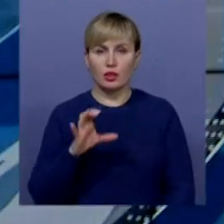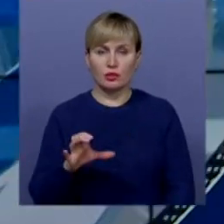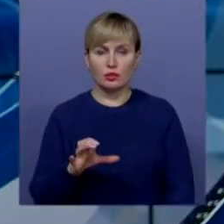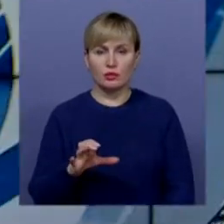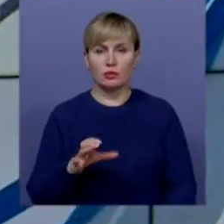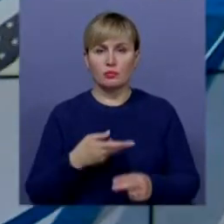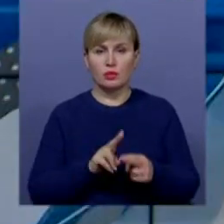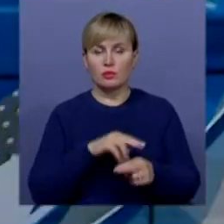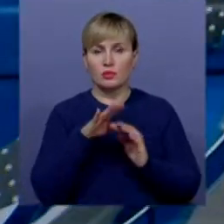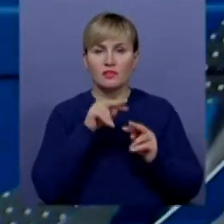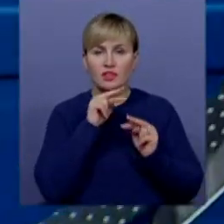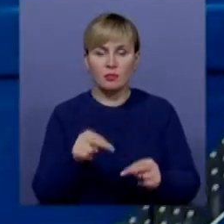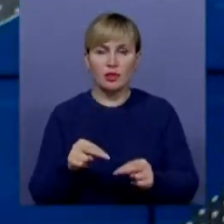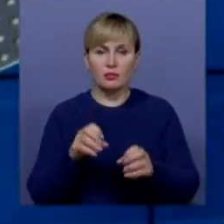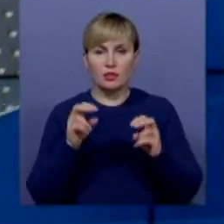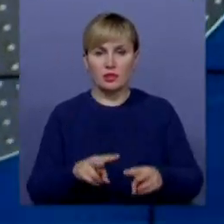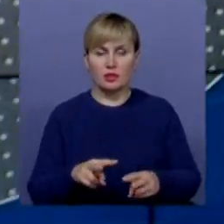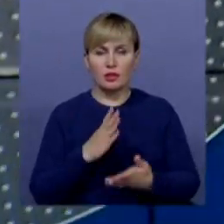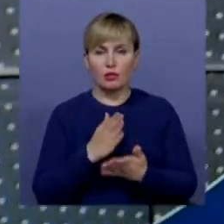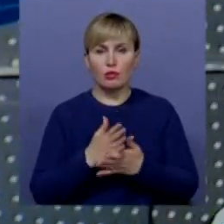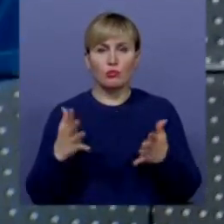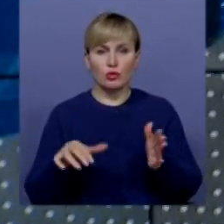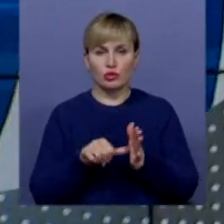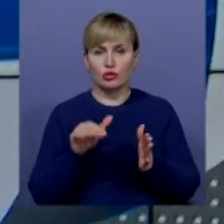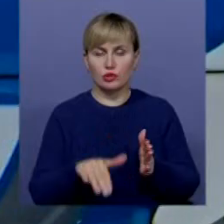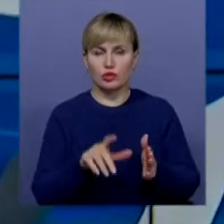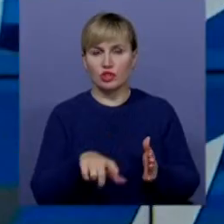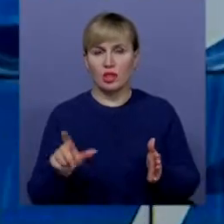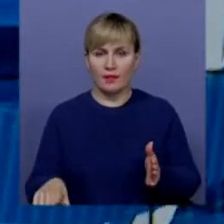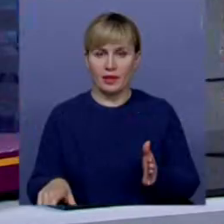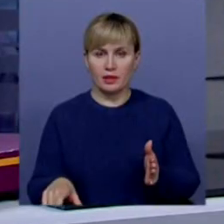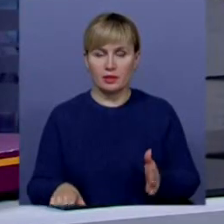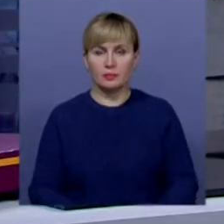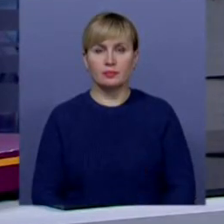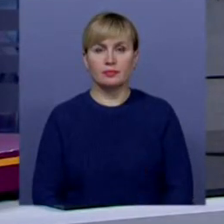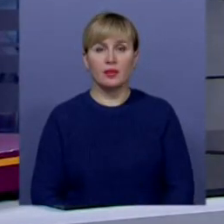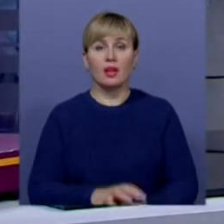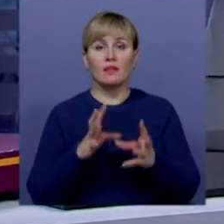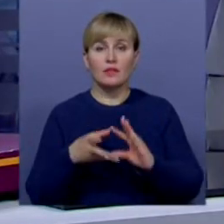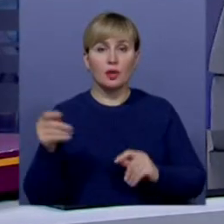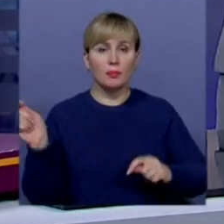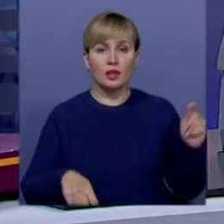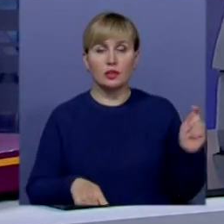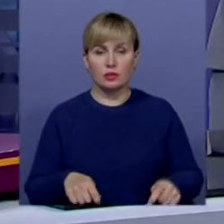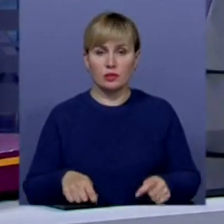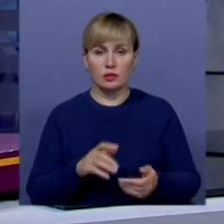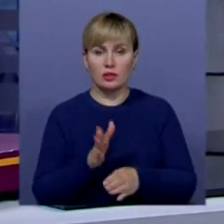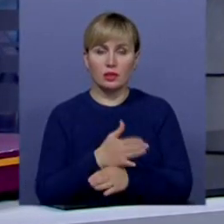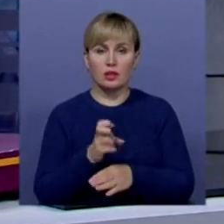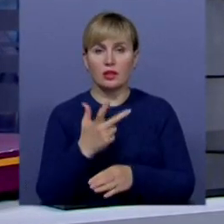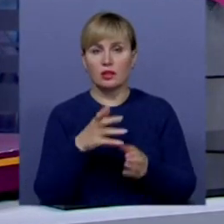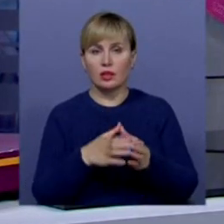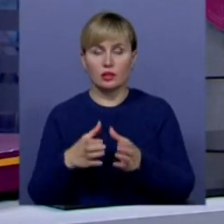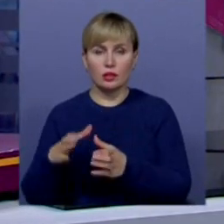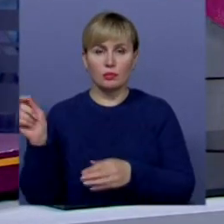Под пристальным вниманием специалистов находится больше 6 тысяч человек. Всех приезжающих делят на 3 категории. Тех,